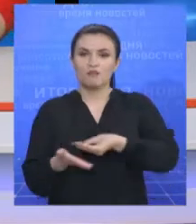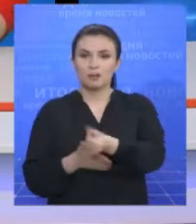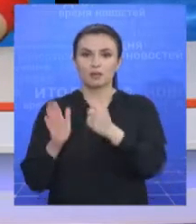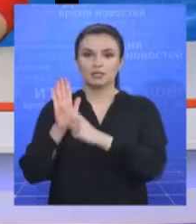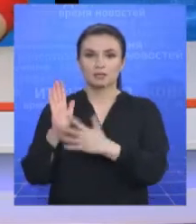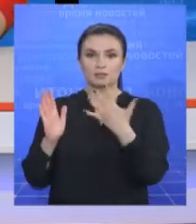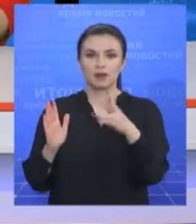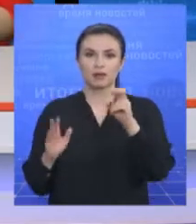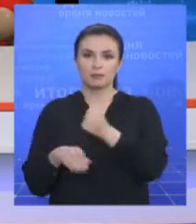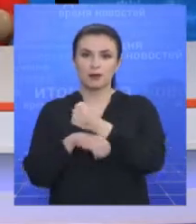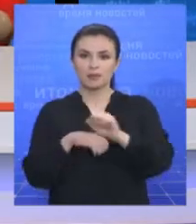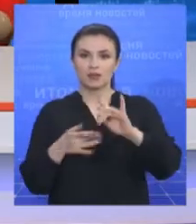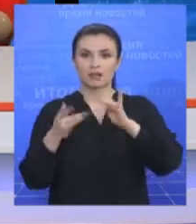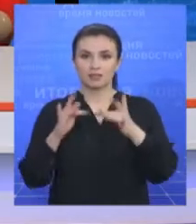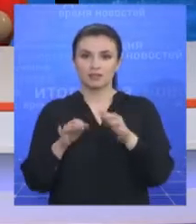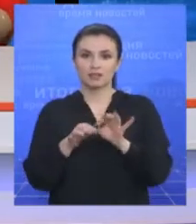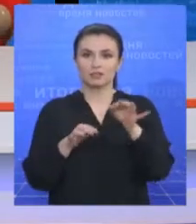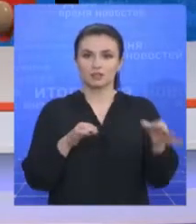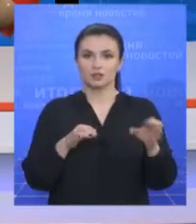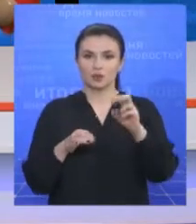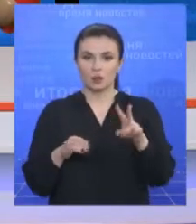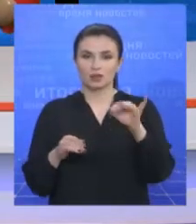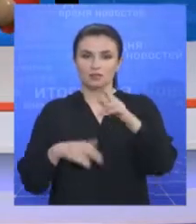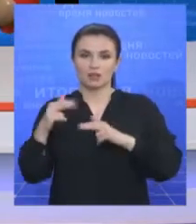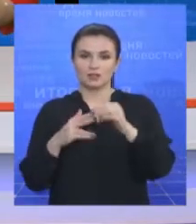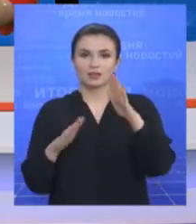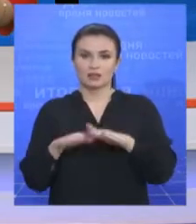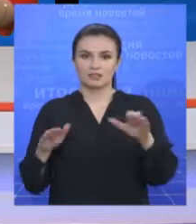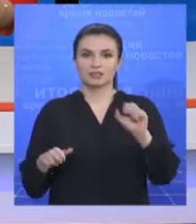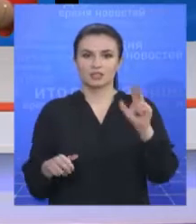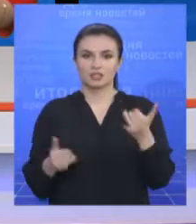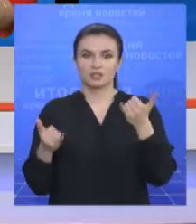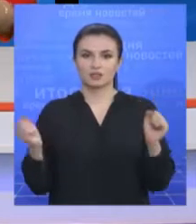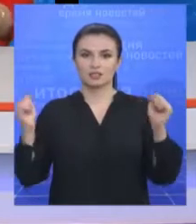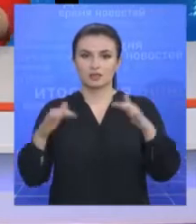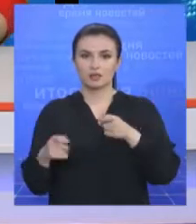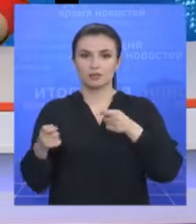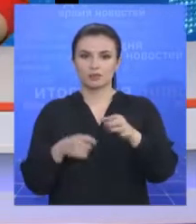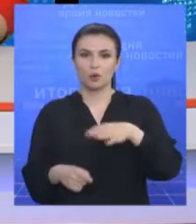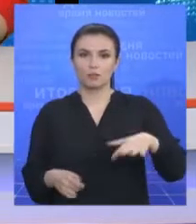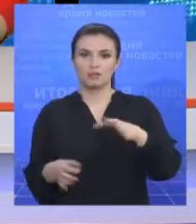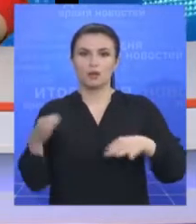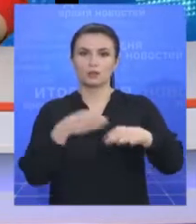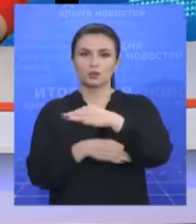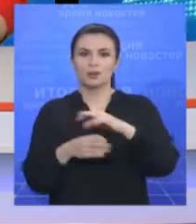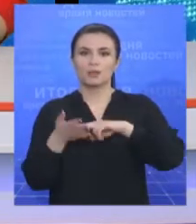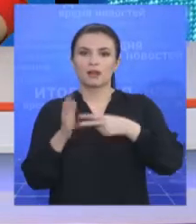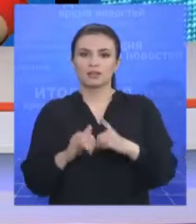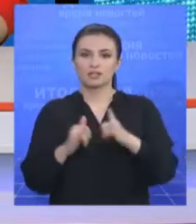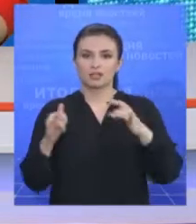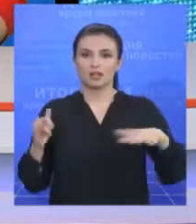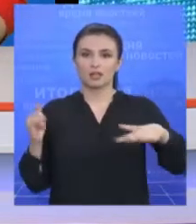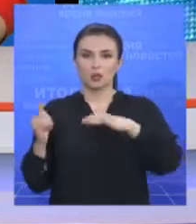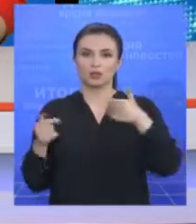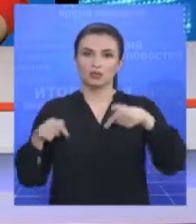Выплаты к 75-летию Победы, интернет в селах и строительство детских садов. Сегодня на заседании правительства области обсудили планы развития региона на